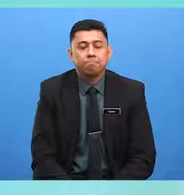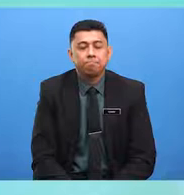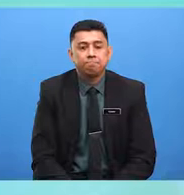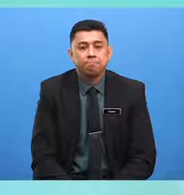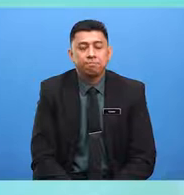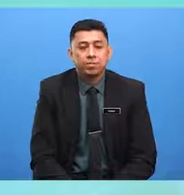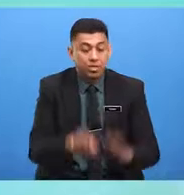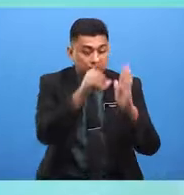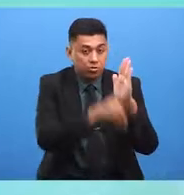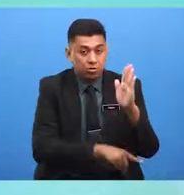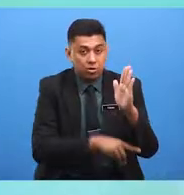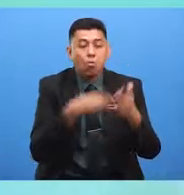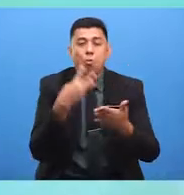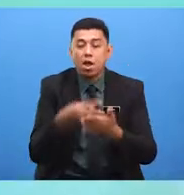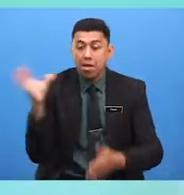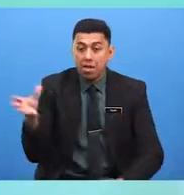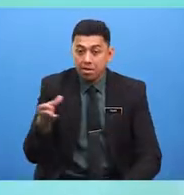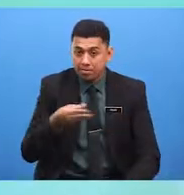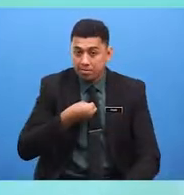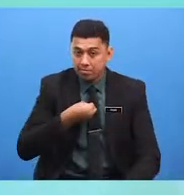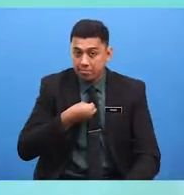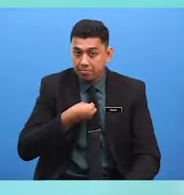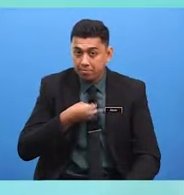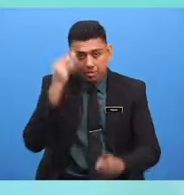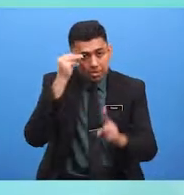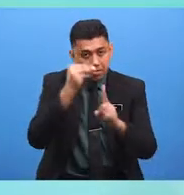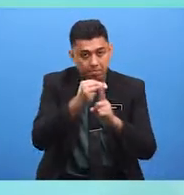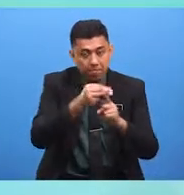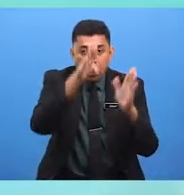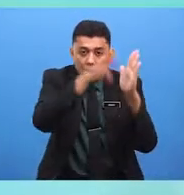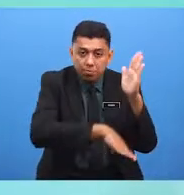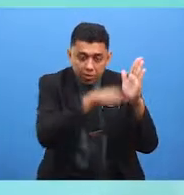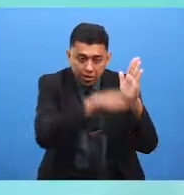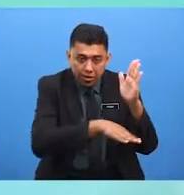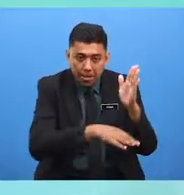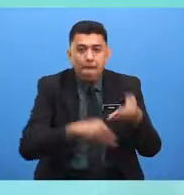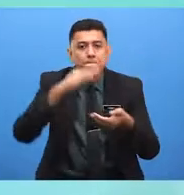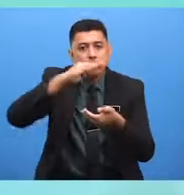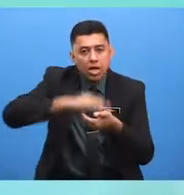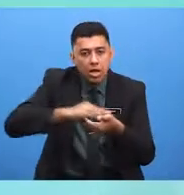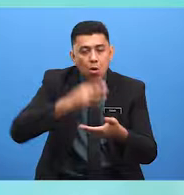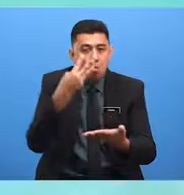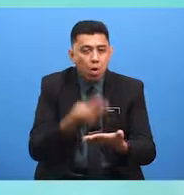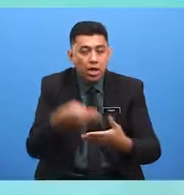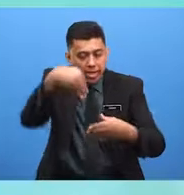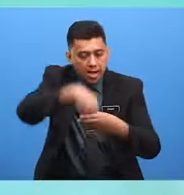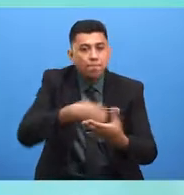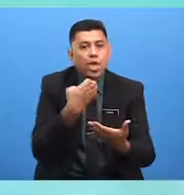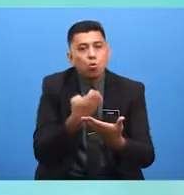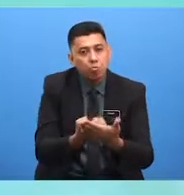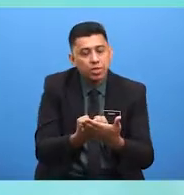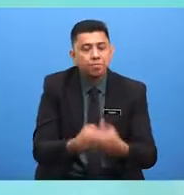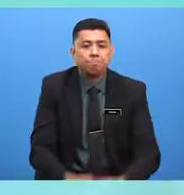dasar keuangan menguncup puller matlamat untuk menguraikan bekalan uang dalam ekonomi